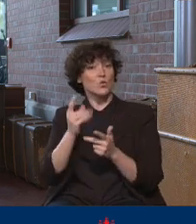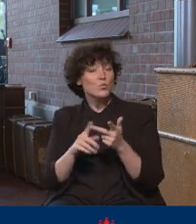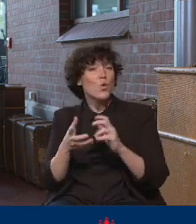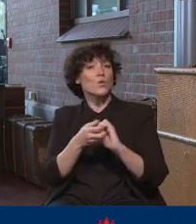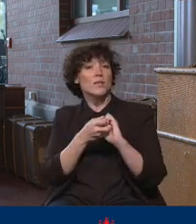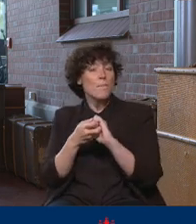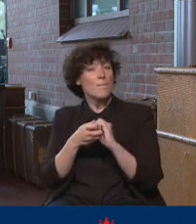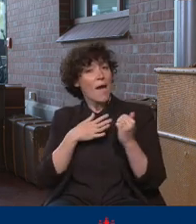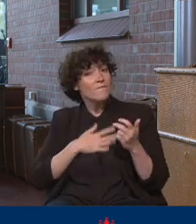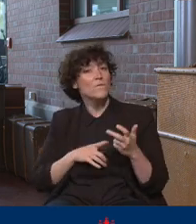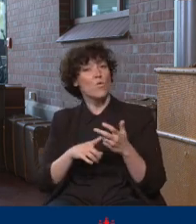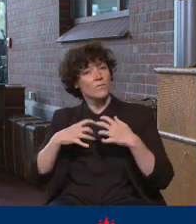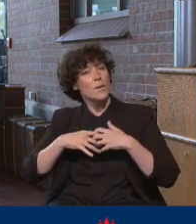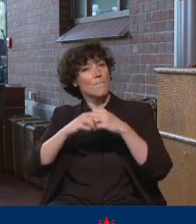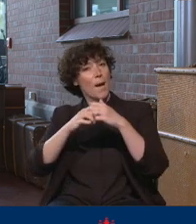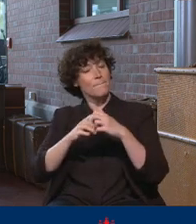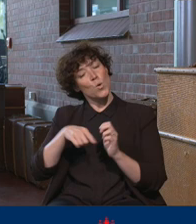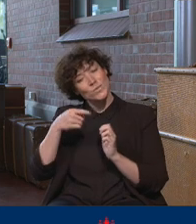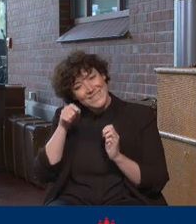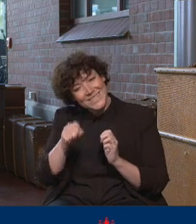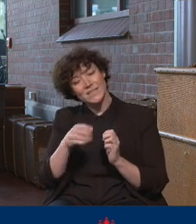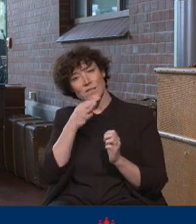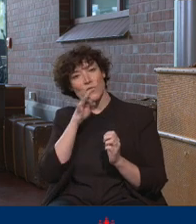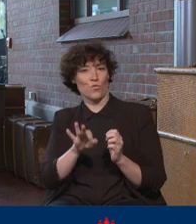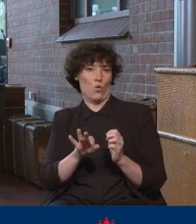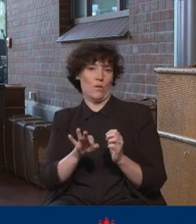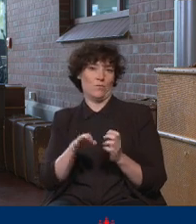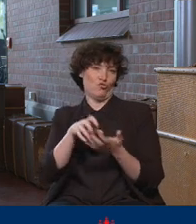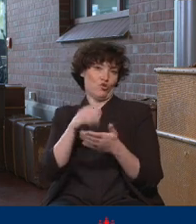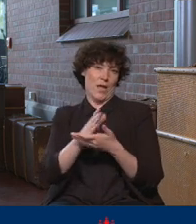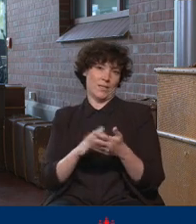stadtteil eine echte bereicherung wäre danke